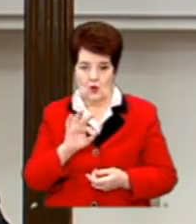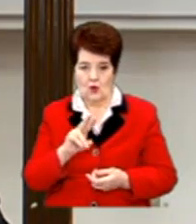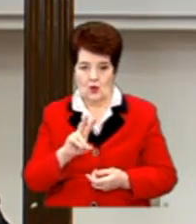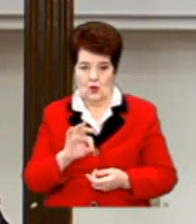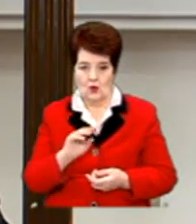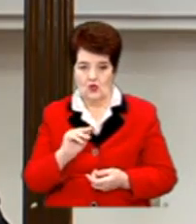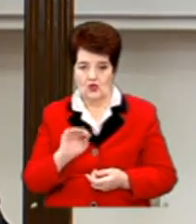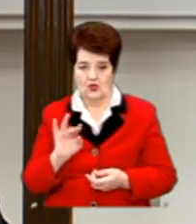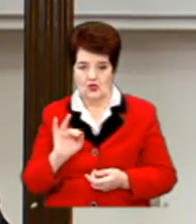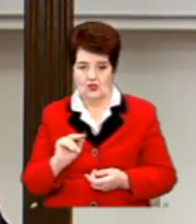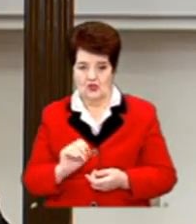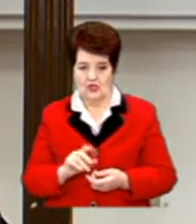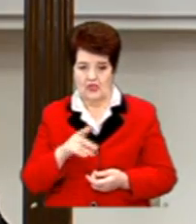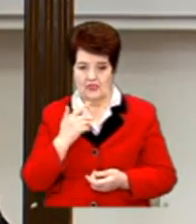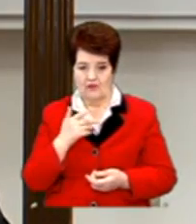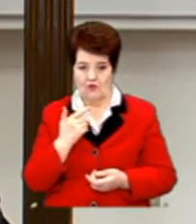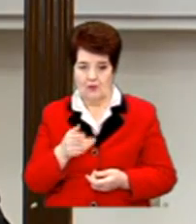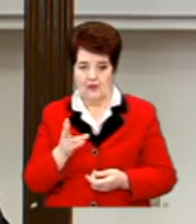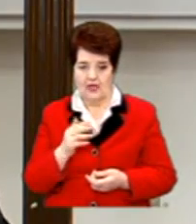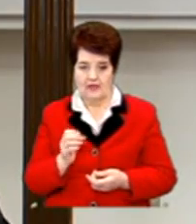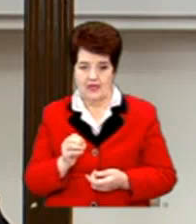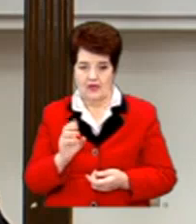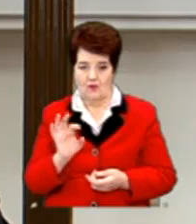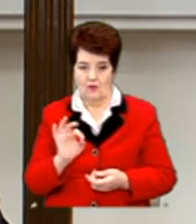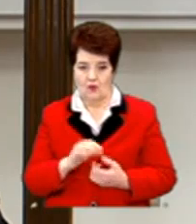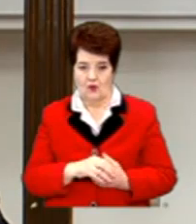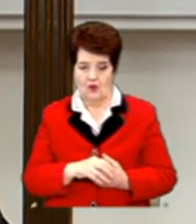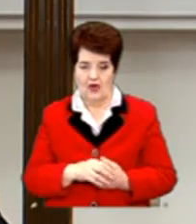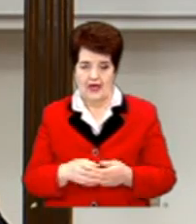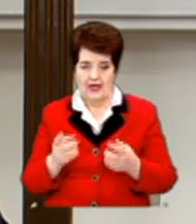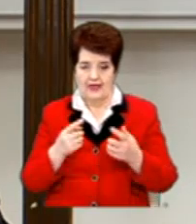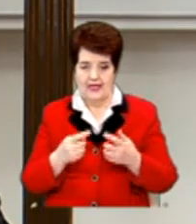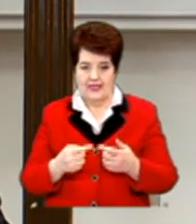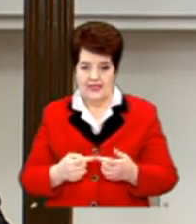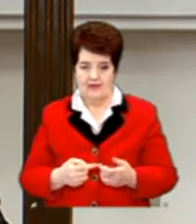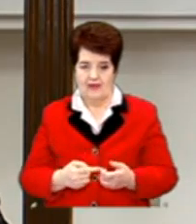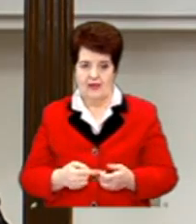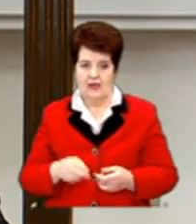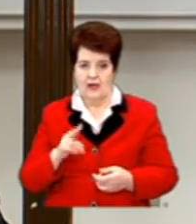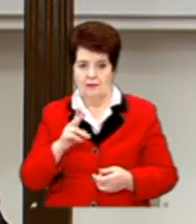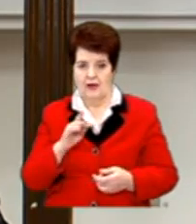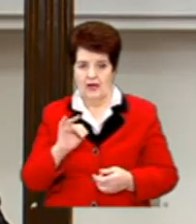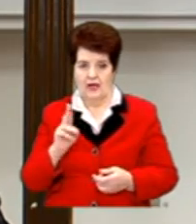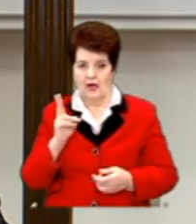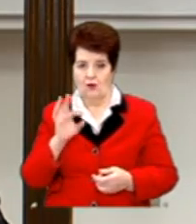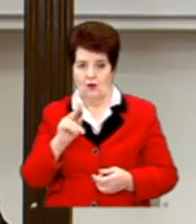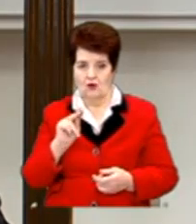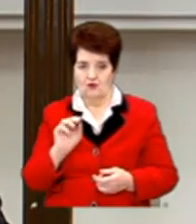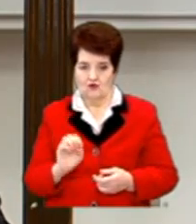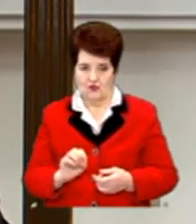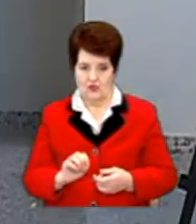că aici chiar este vorba despre o identificare precoce, de fapt, a